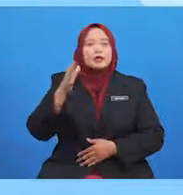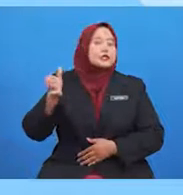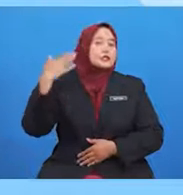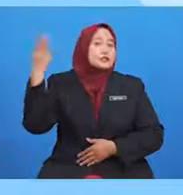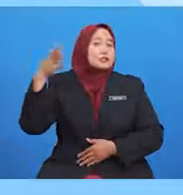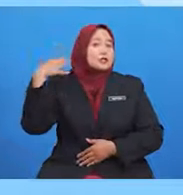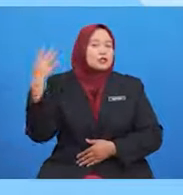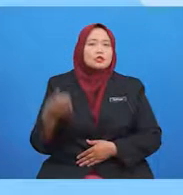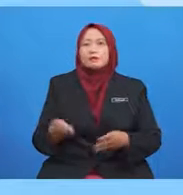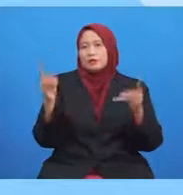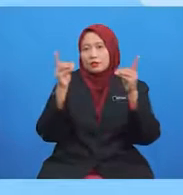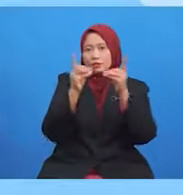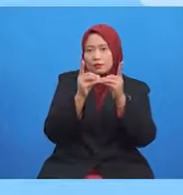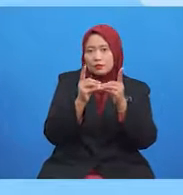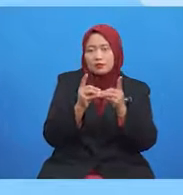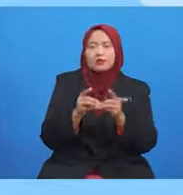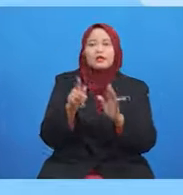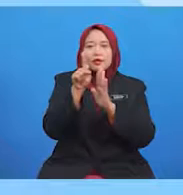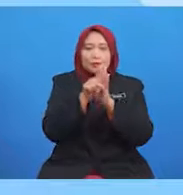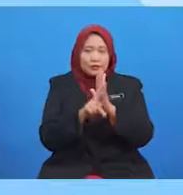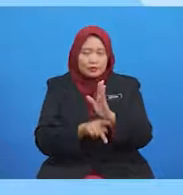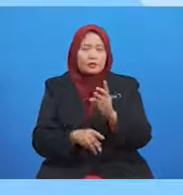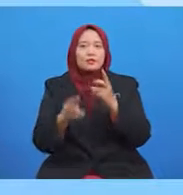penemuan keradioaktifan.